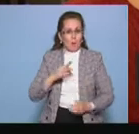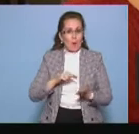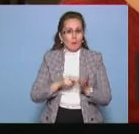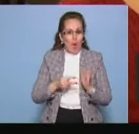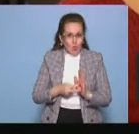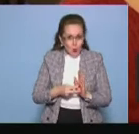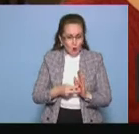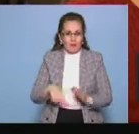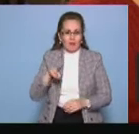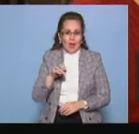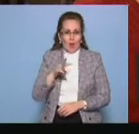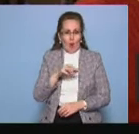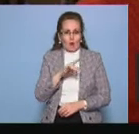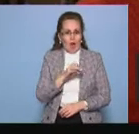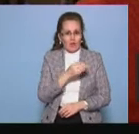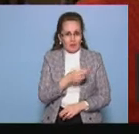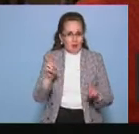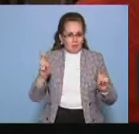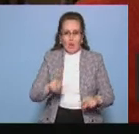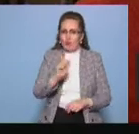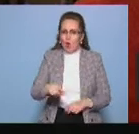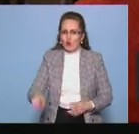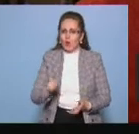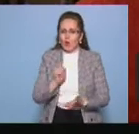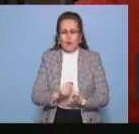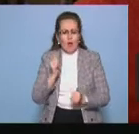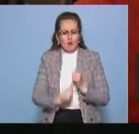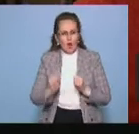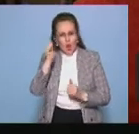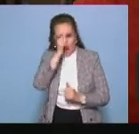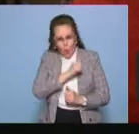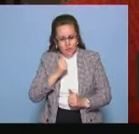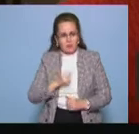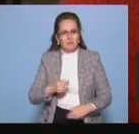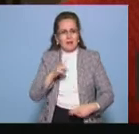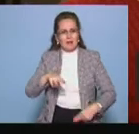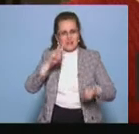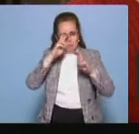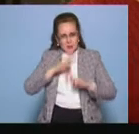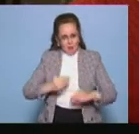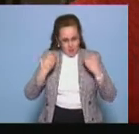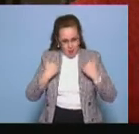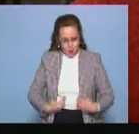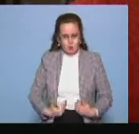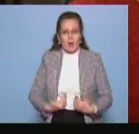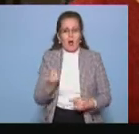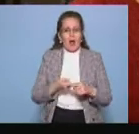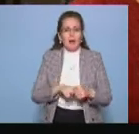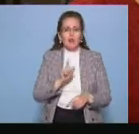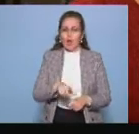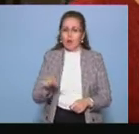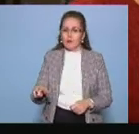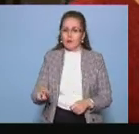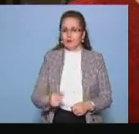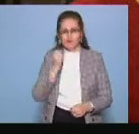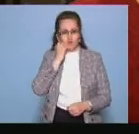«Демография» граждане должны пройти ежегодно диспансеризацию. Естественно, эти люди,